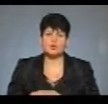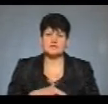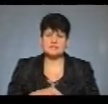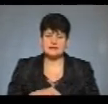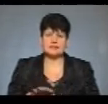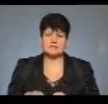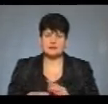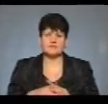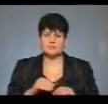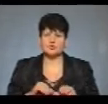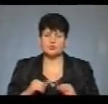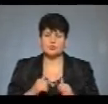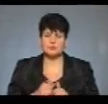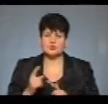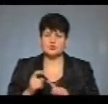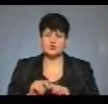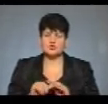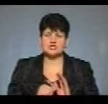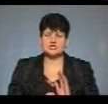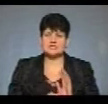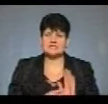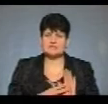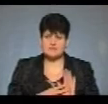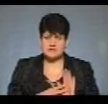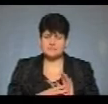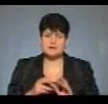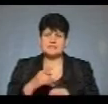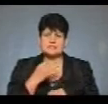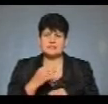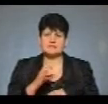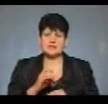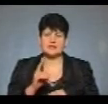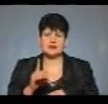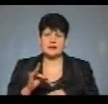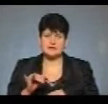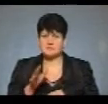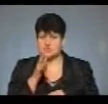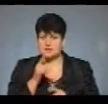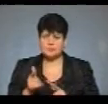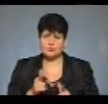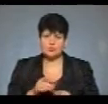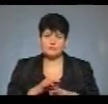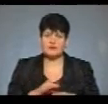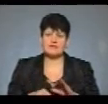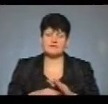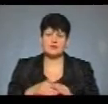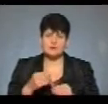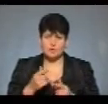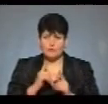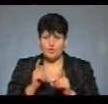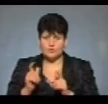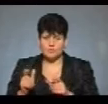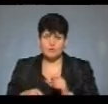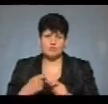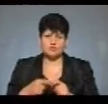на дільничних виборчих комісіях – 168. Як повідомив Сергій Крета, під час підготовки до проведення виборів повідомлень про